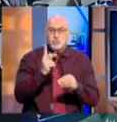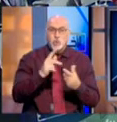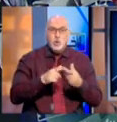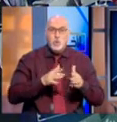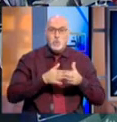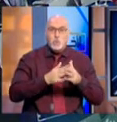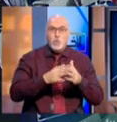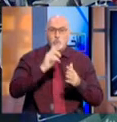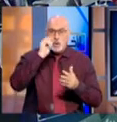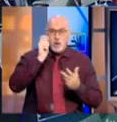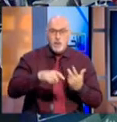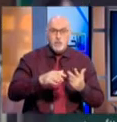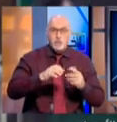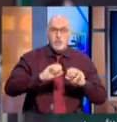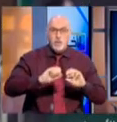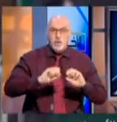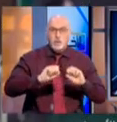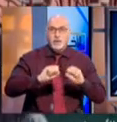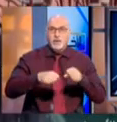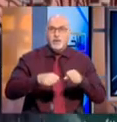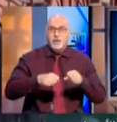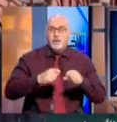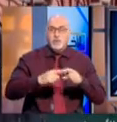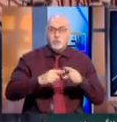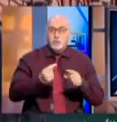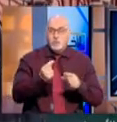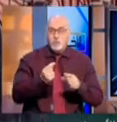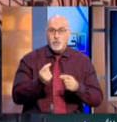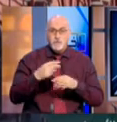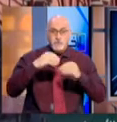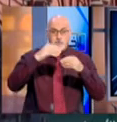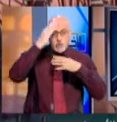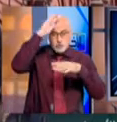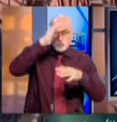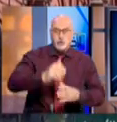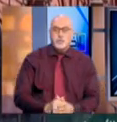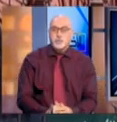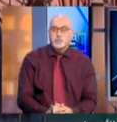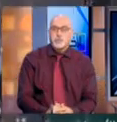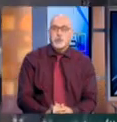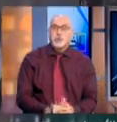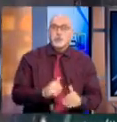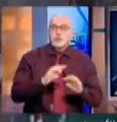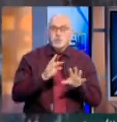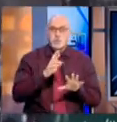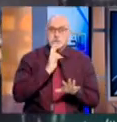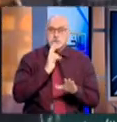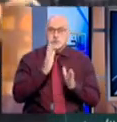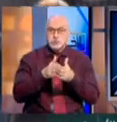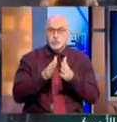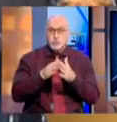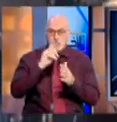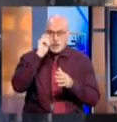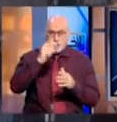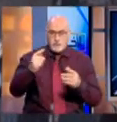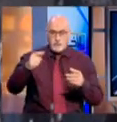الموانئ الأوكرانية وتوقفها عن ضخ شحنات القمح الموجهة للخارج، وهذا بموازاة دعوة روسيا لكييف بالعودة